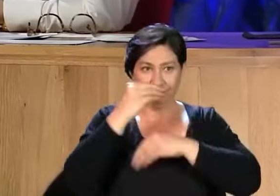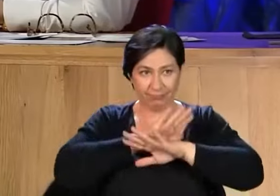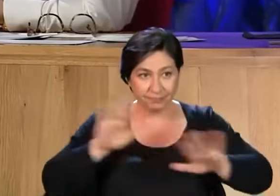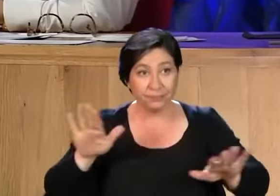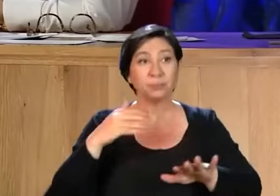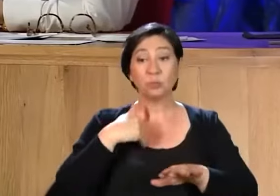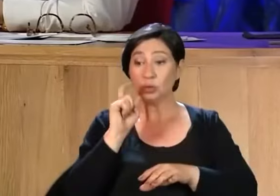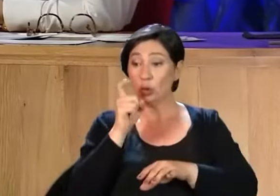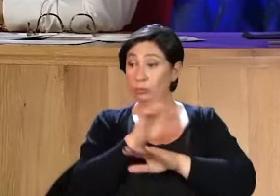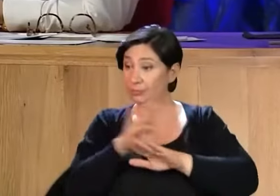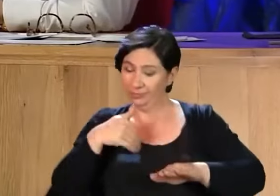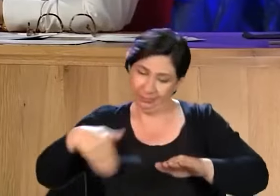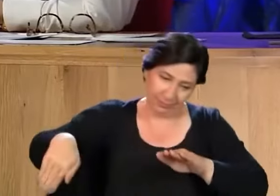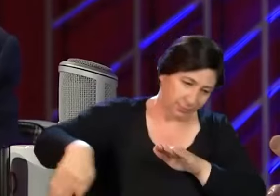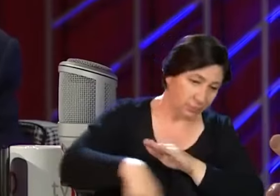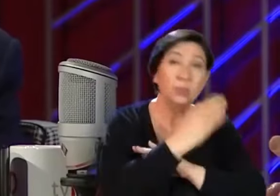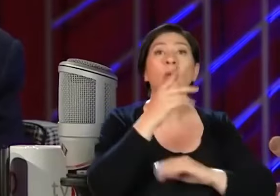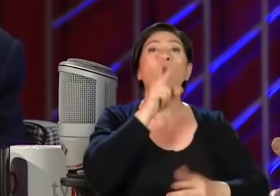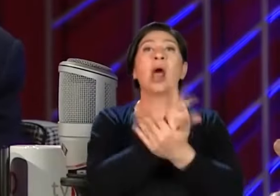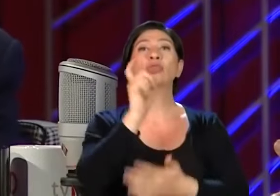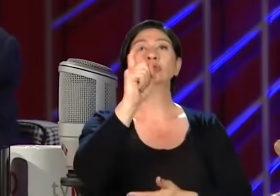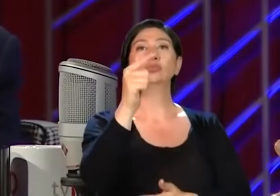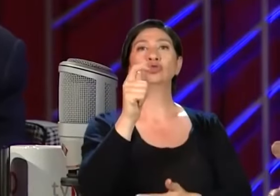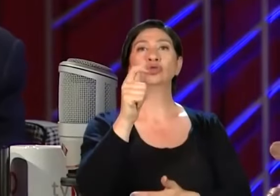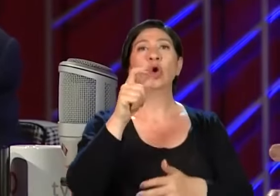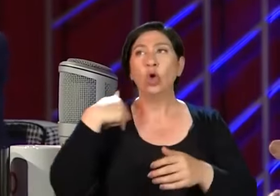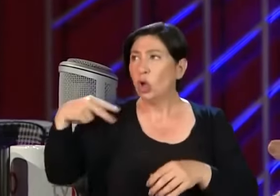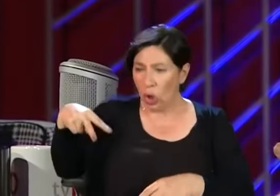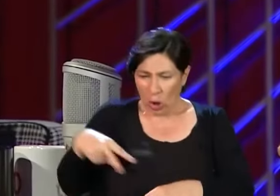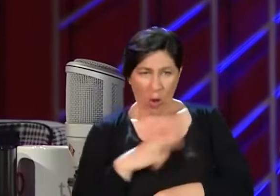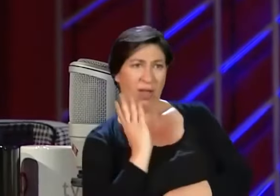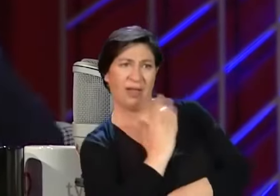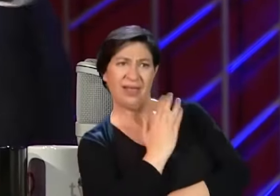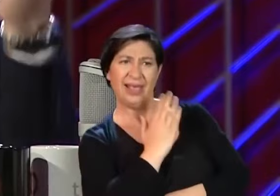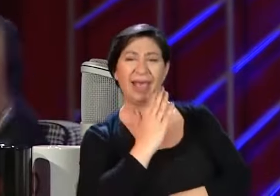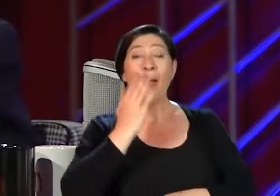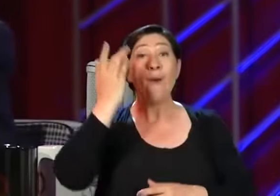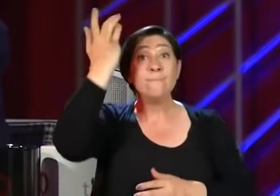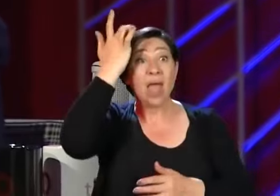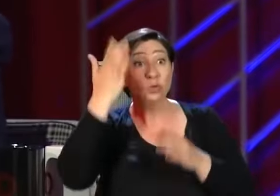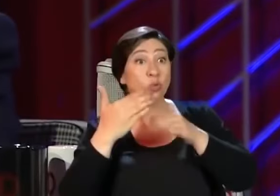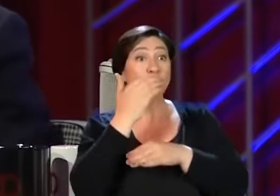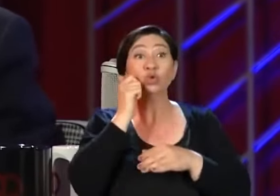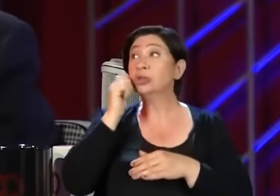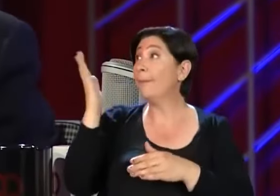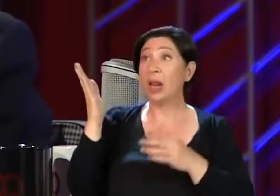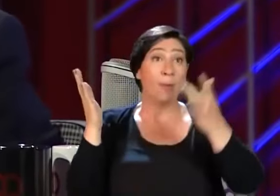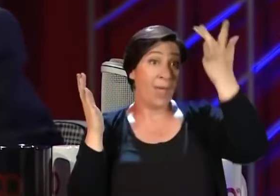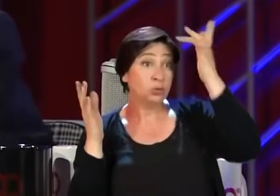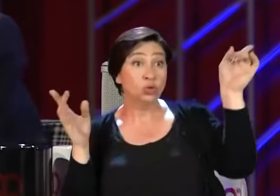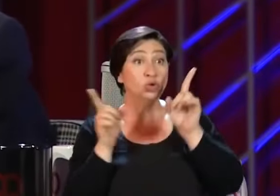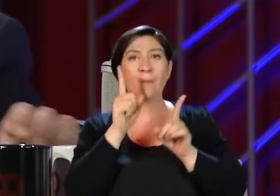Ben oradan 9 gibi çıktım. Bu kararı 9.30'da verdim. Yani yoldayken verdim. Çünkü Sultanbeyli Beylikdüzü arası bir saatin